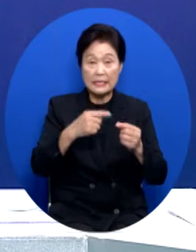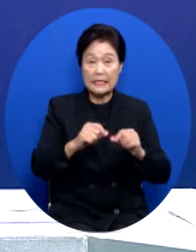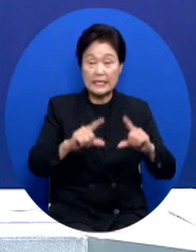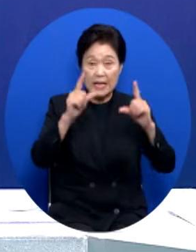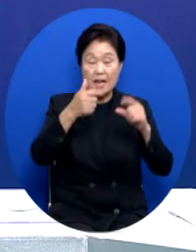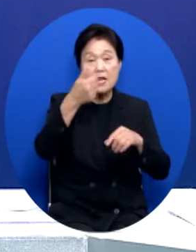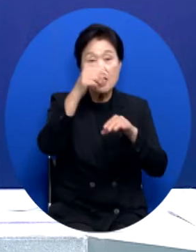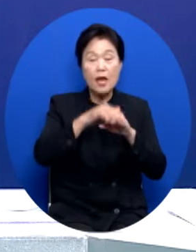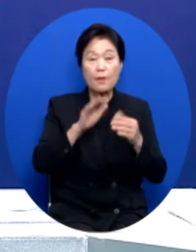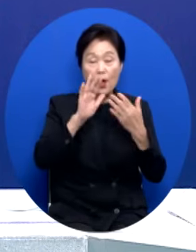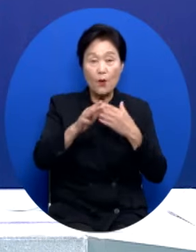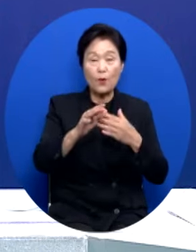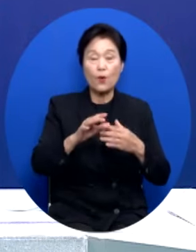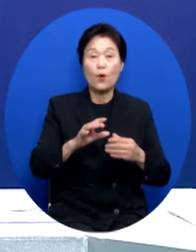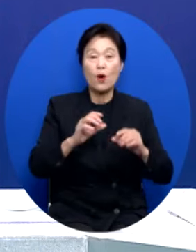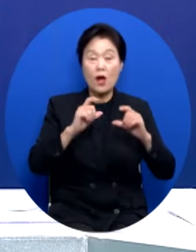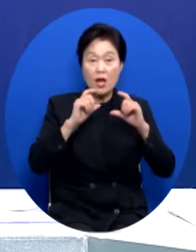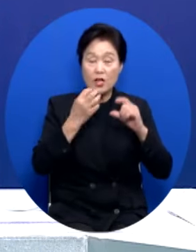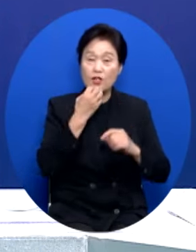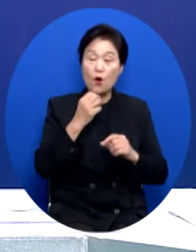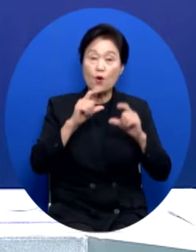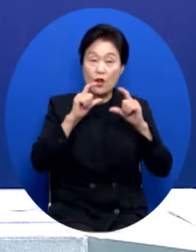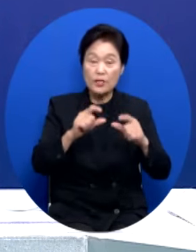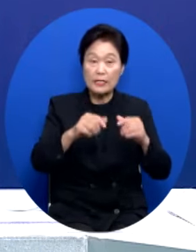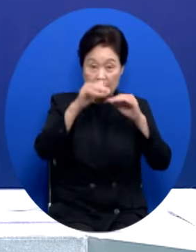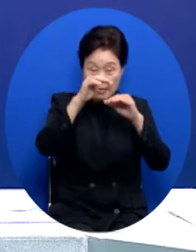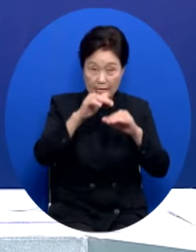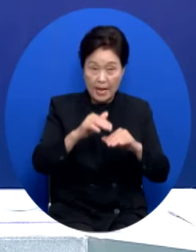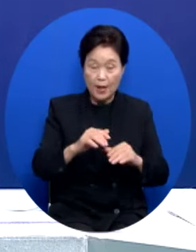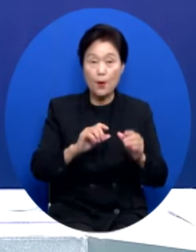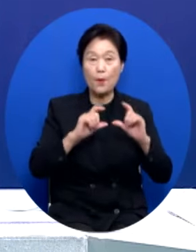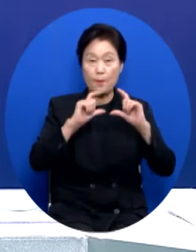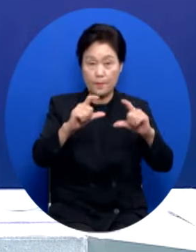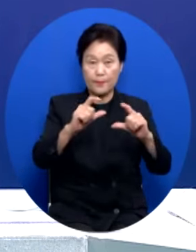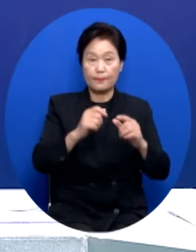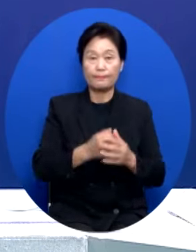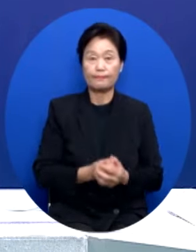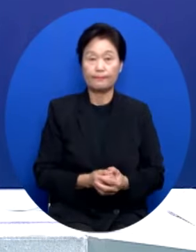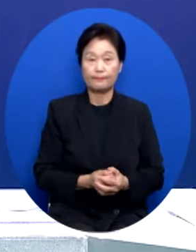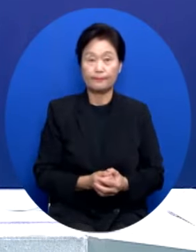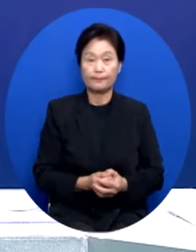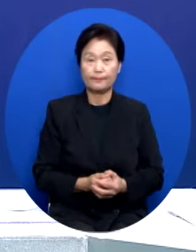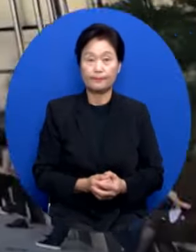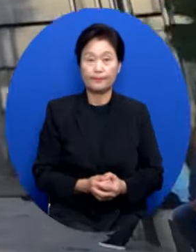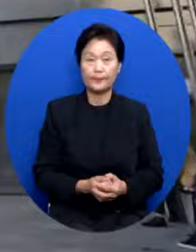서울 선언문 초안을 발표하며 출발 신호를 알렸습니다. 이현재 기자입니다.